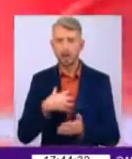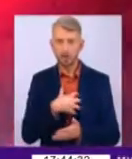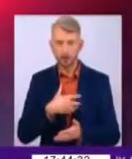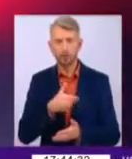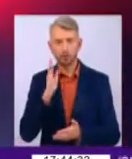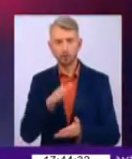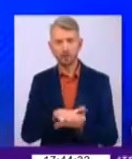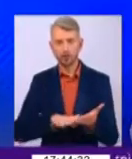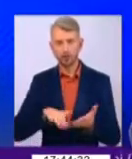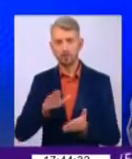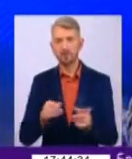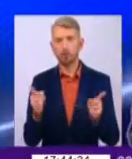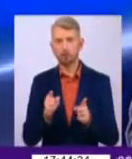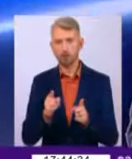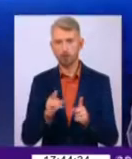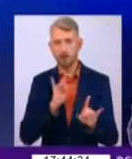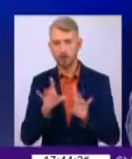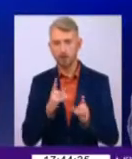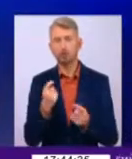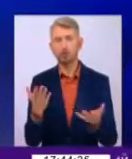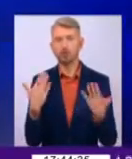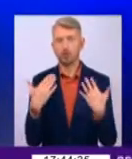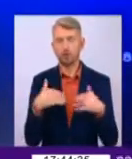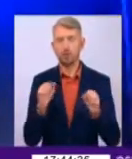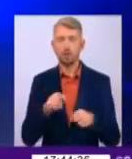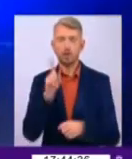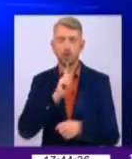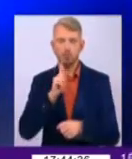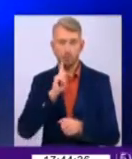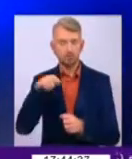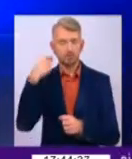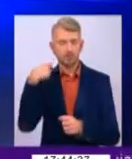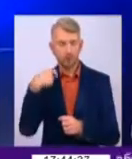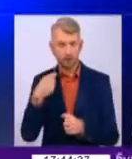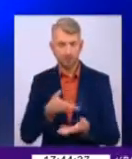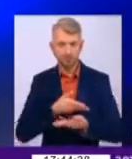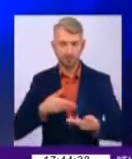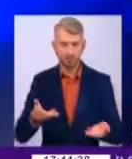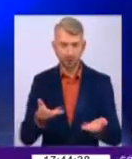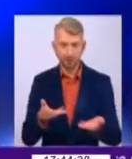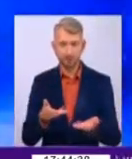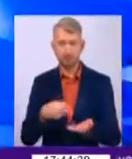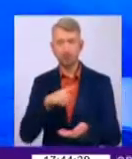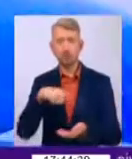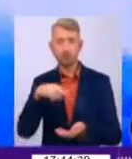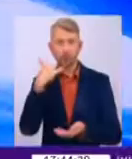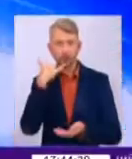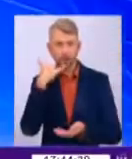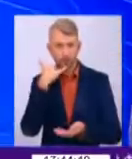продовжимо, але після нетривалої паузи, трохи перепочинемо. Можна поки що набирати номер телефону студії, який ви бачили на екрані щойно,